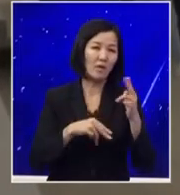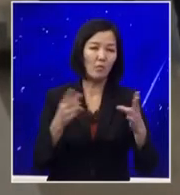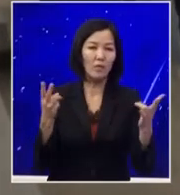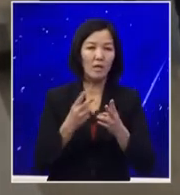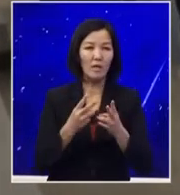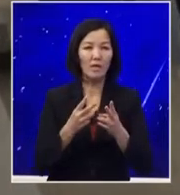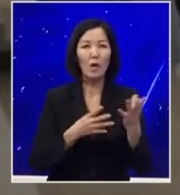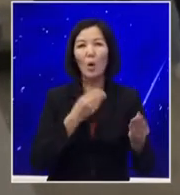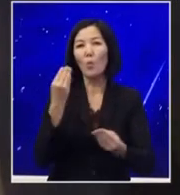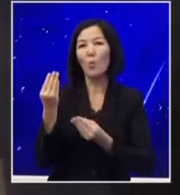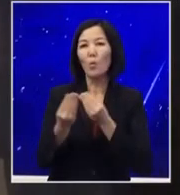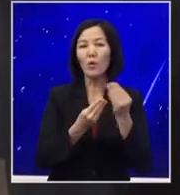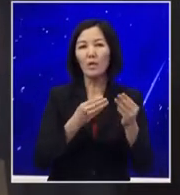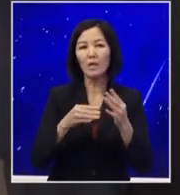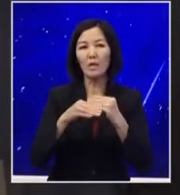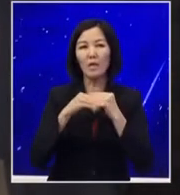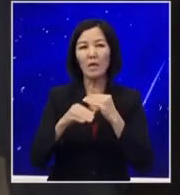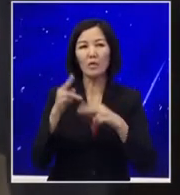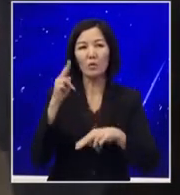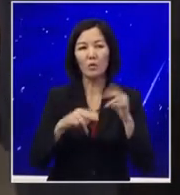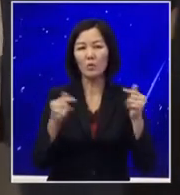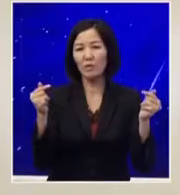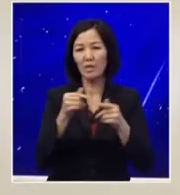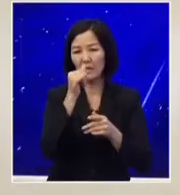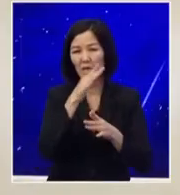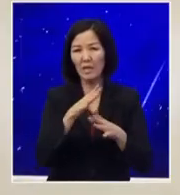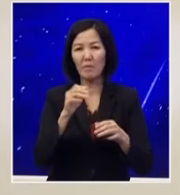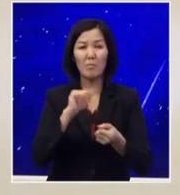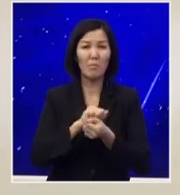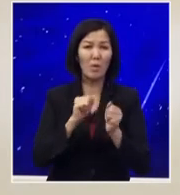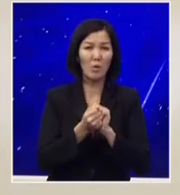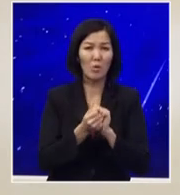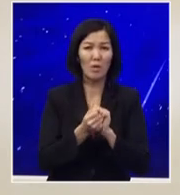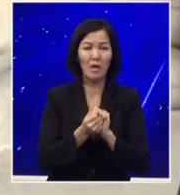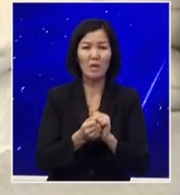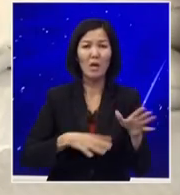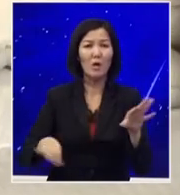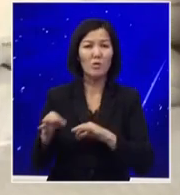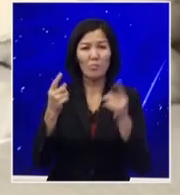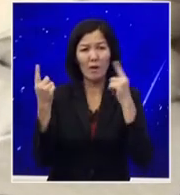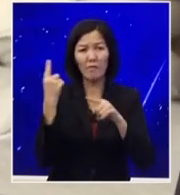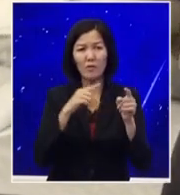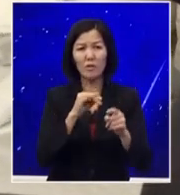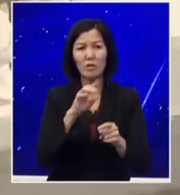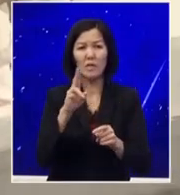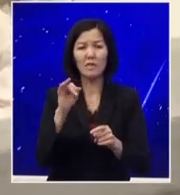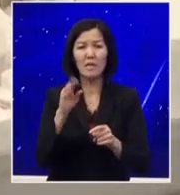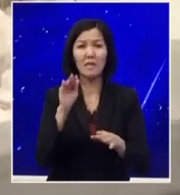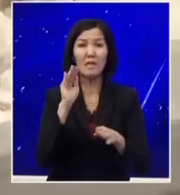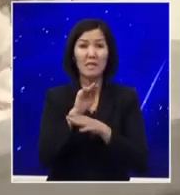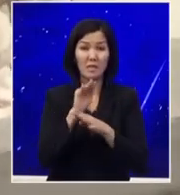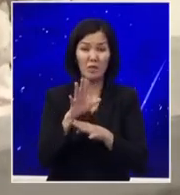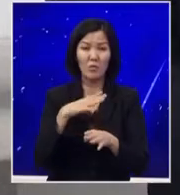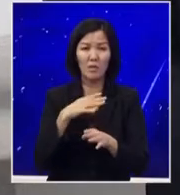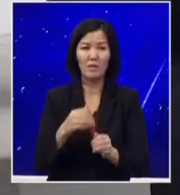қабаттағы ойын алаңының едені құрылыс нормасына мүлдем келмейді – бетон. Бұл үшін өңір басшысы жоба авторы Жезқазған проект өкіліне ескерту